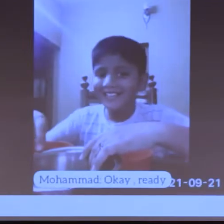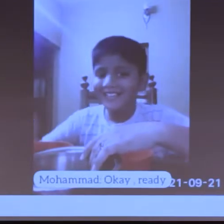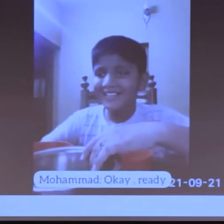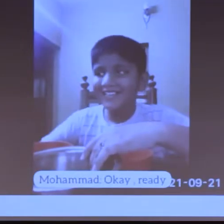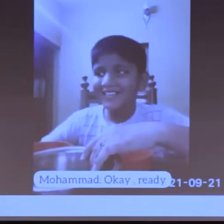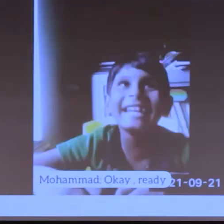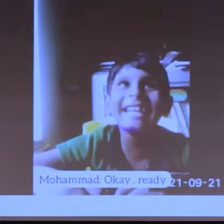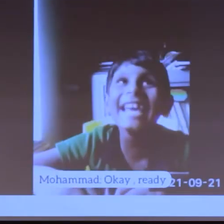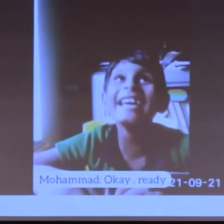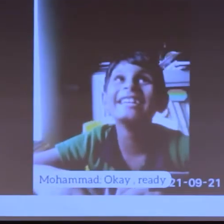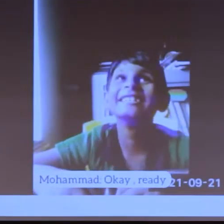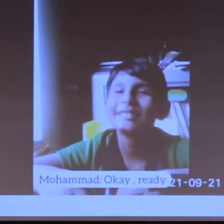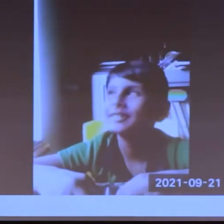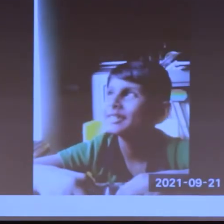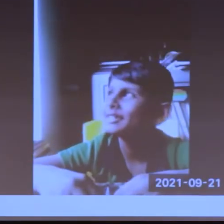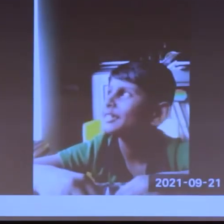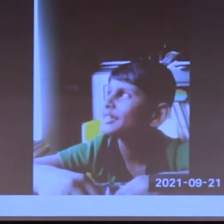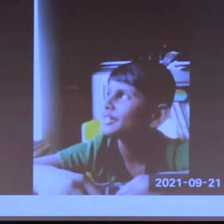ഓക്കേ, റെഡി?